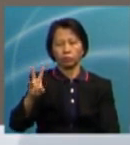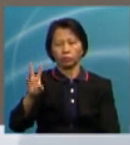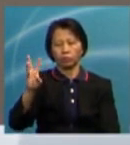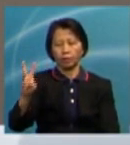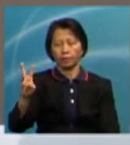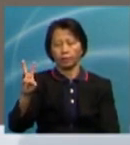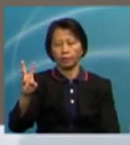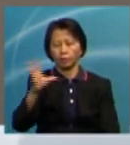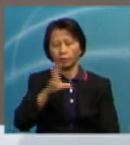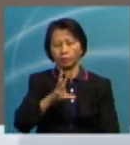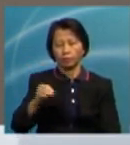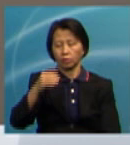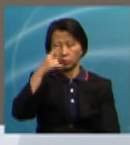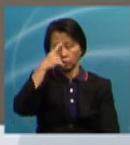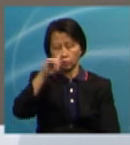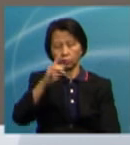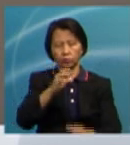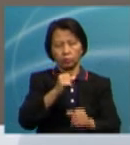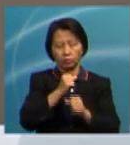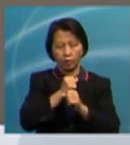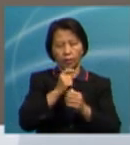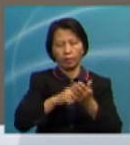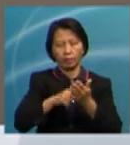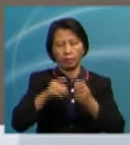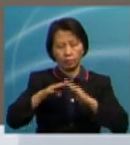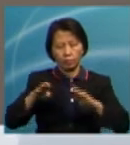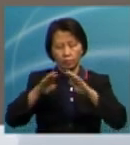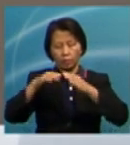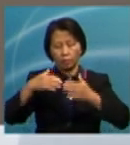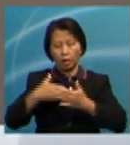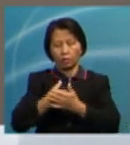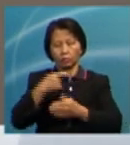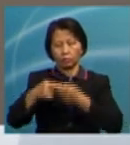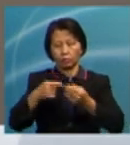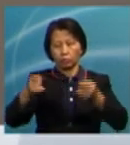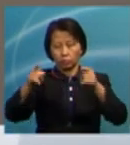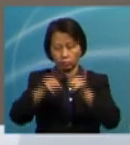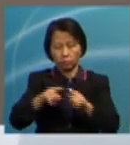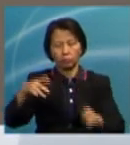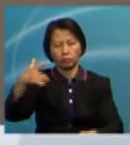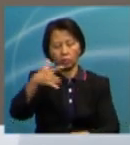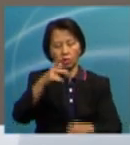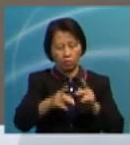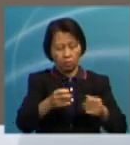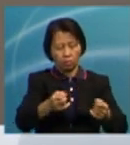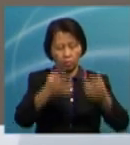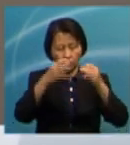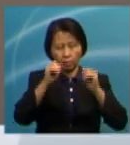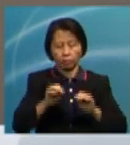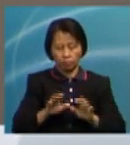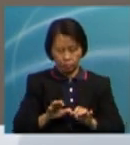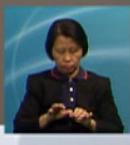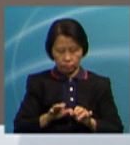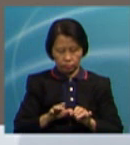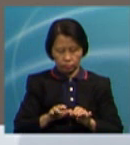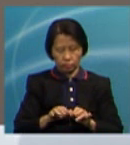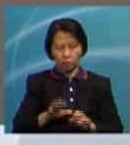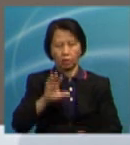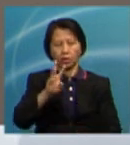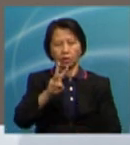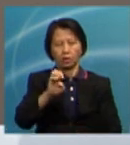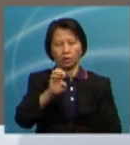038787176 sementara itu bagi mendapatkan sebarang berita terkini mengenai insiden pesat itu orang ramai boleh layari laman